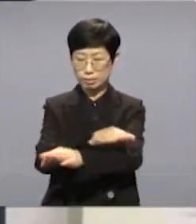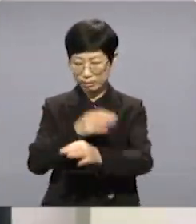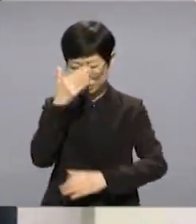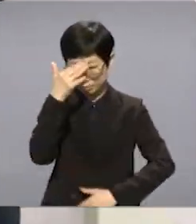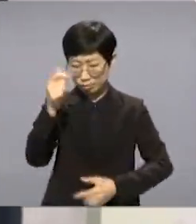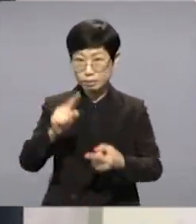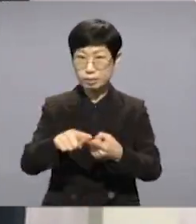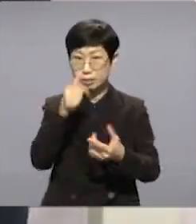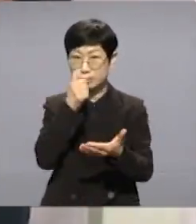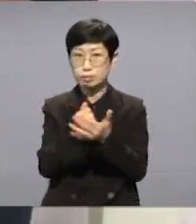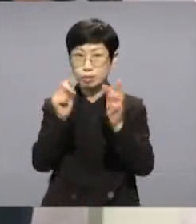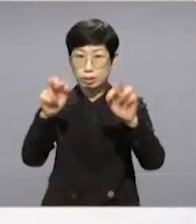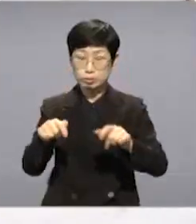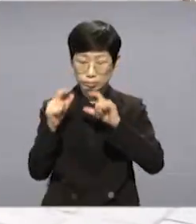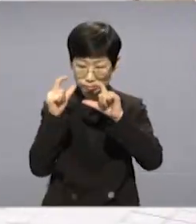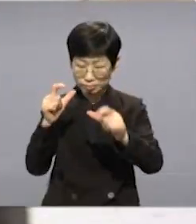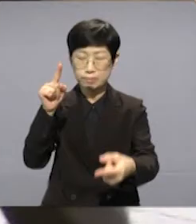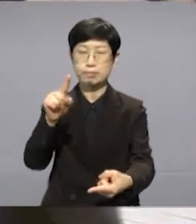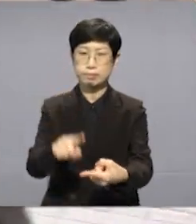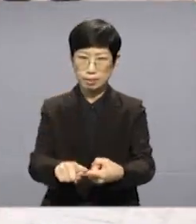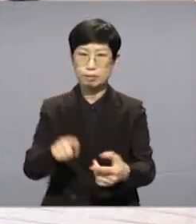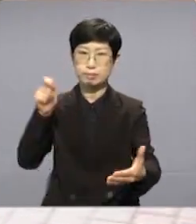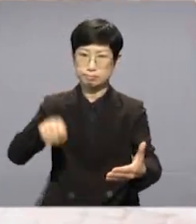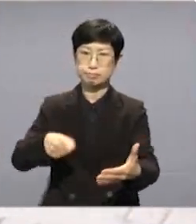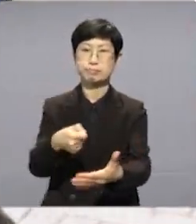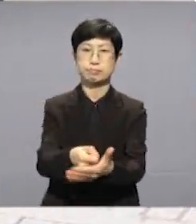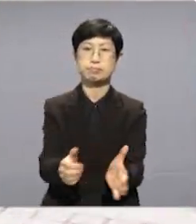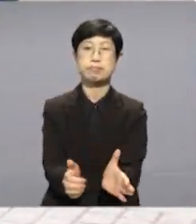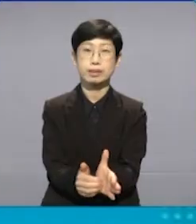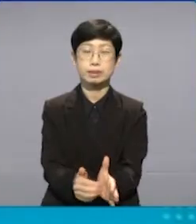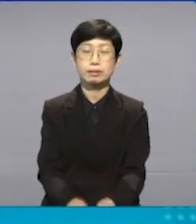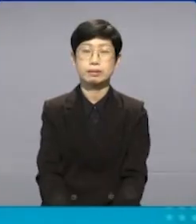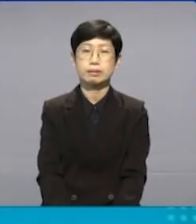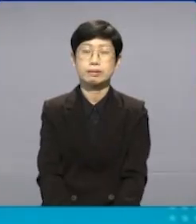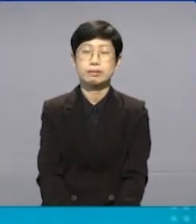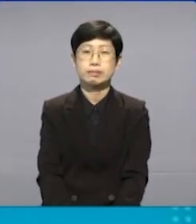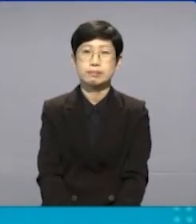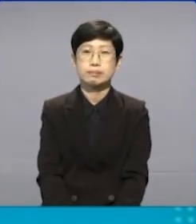대해서는 무죄를 선고한 원심을 확정했습니다.